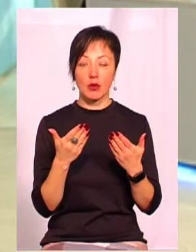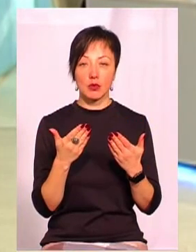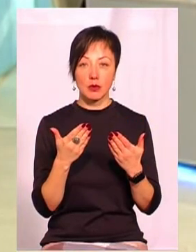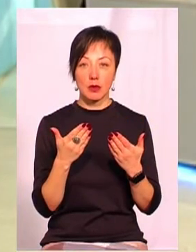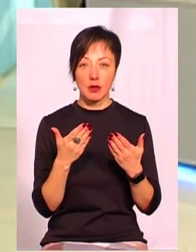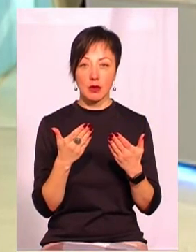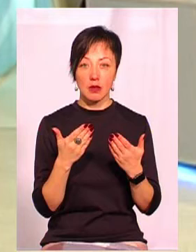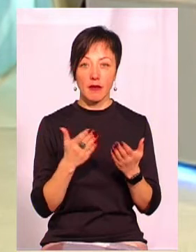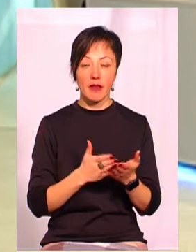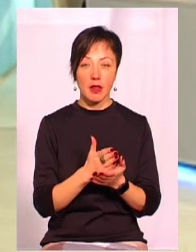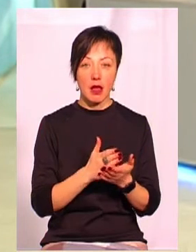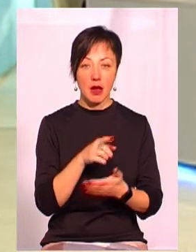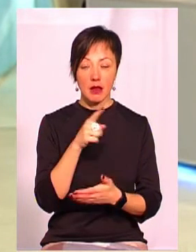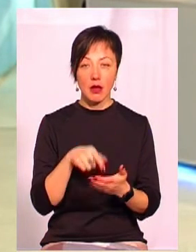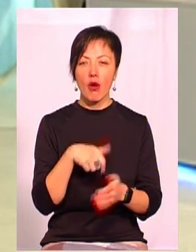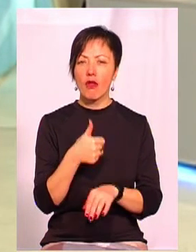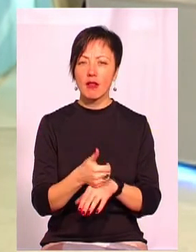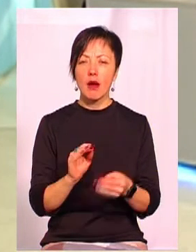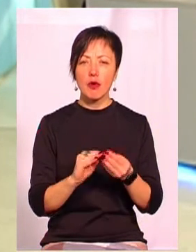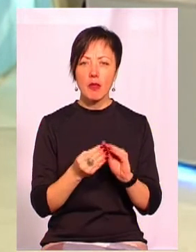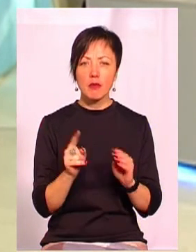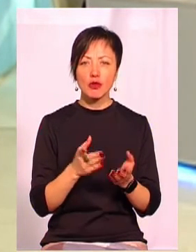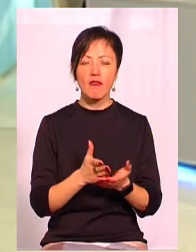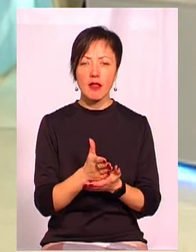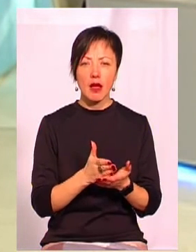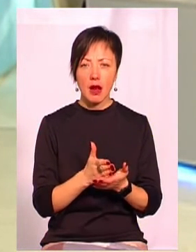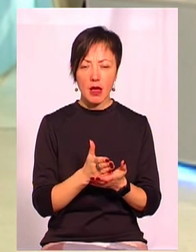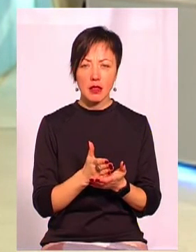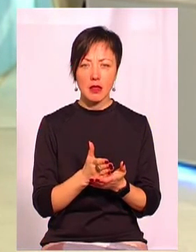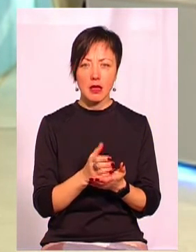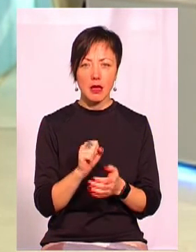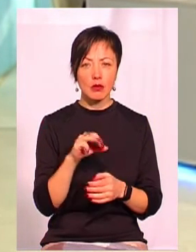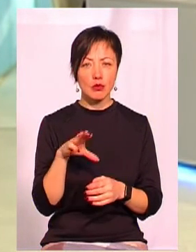звертаються ветерани? Ну, головна проблема, що ветерани